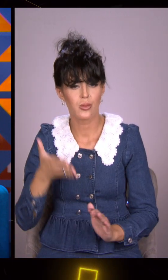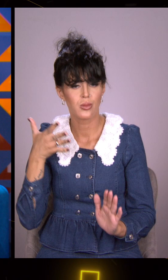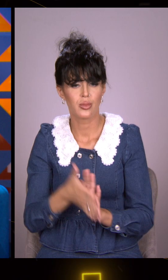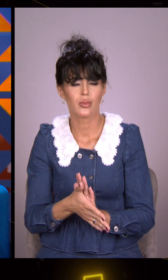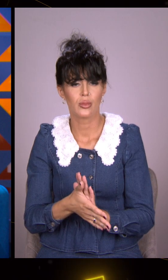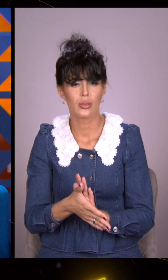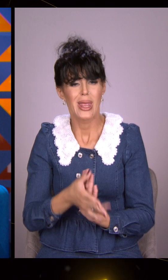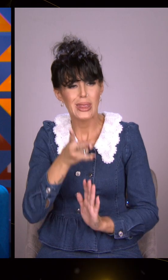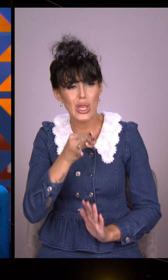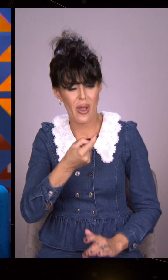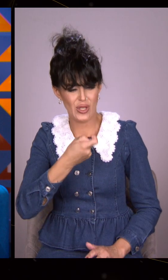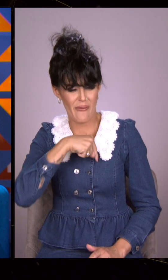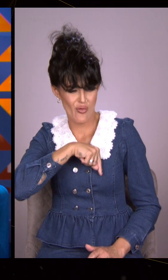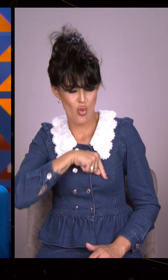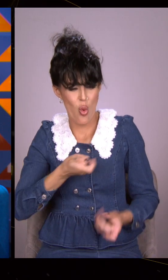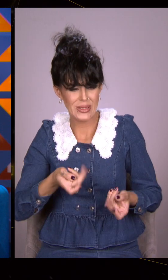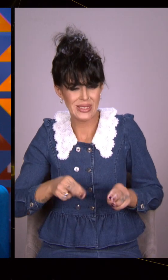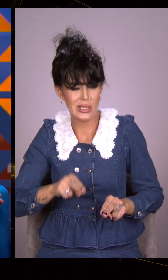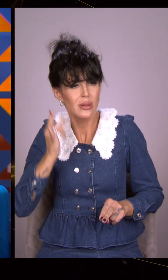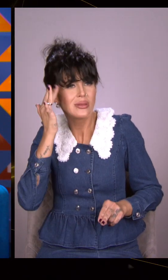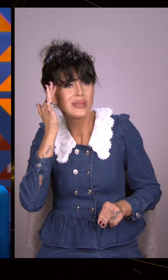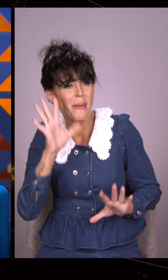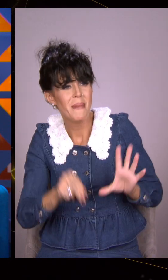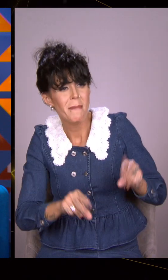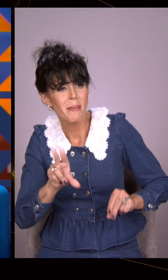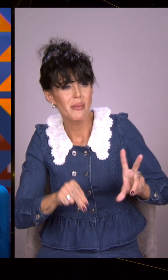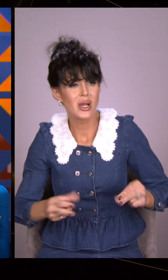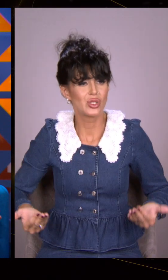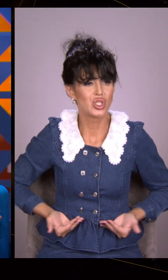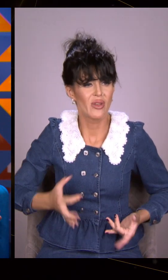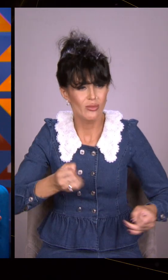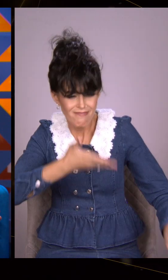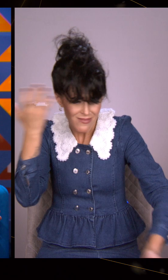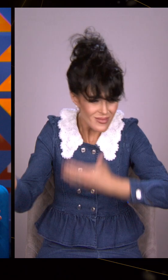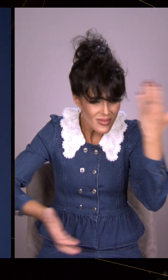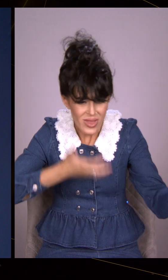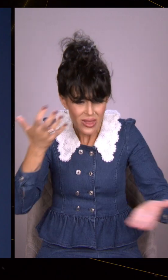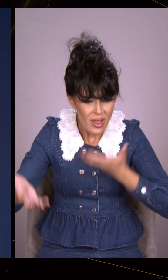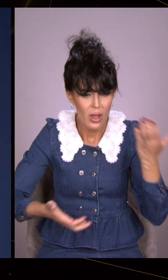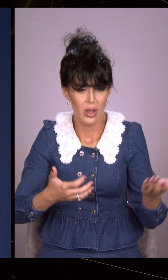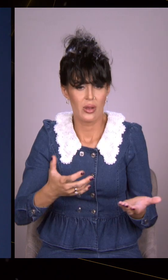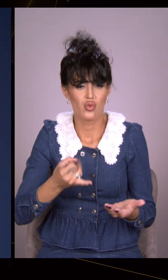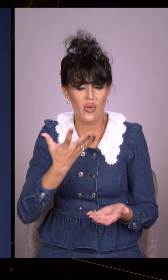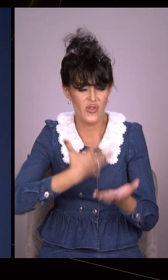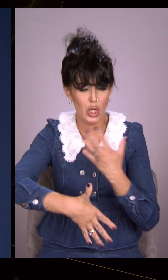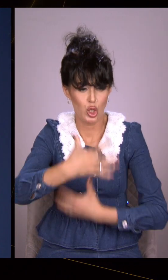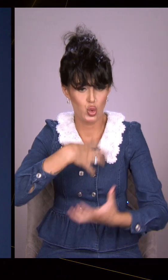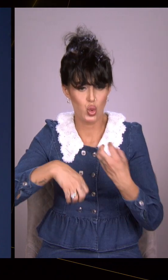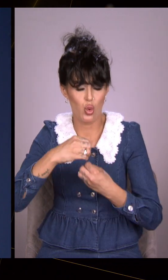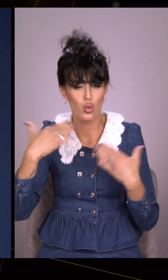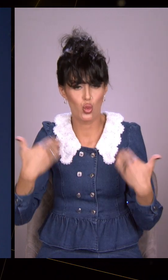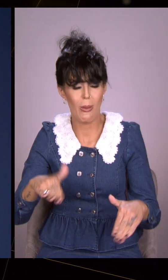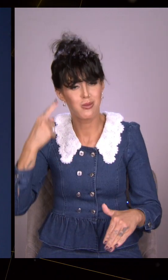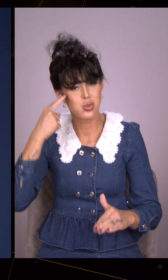Так, надія до останнього, до, поки все не розібрали, надія була, але ну, ну, все було зрозуміло.